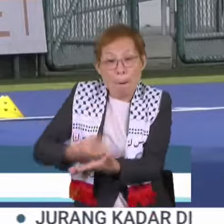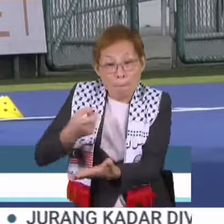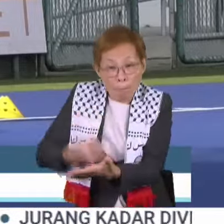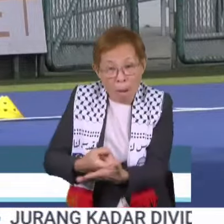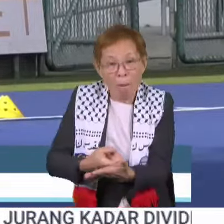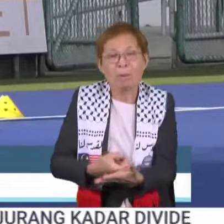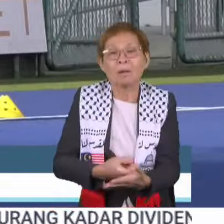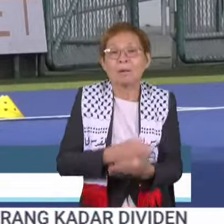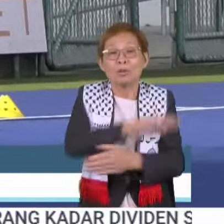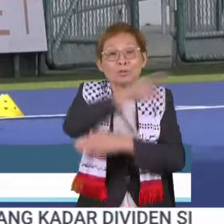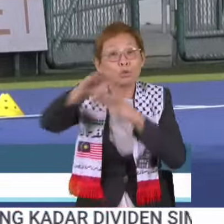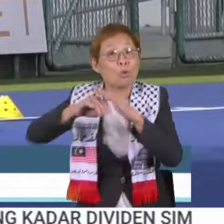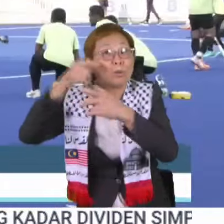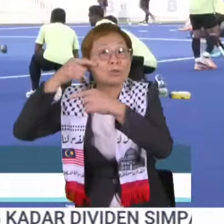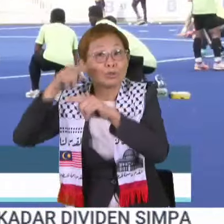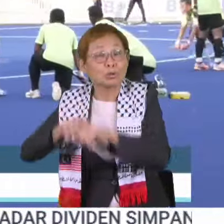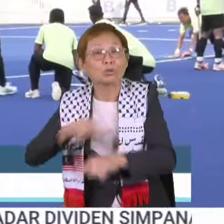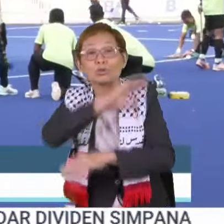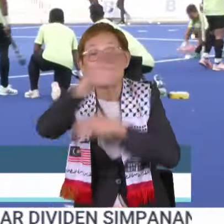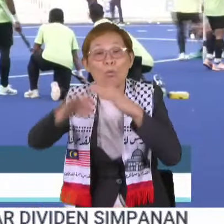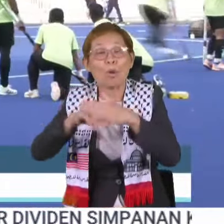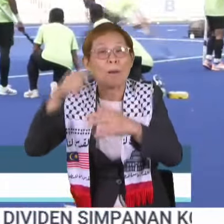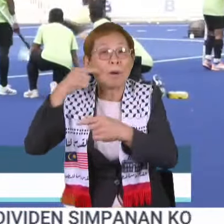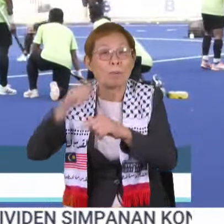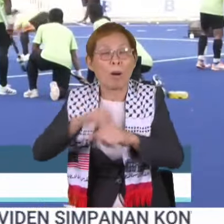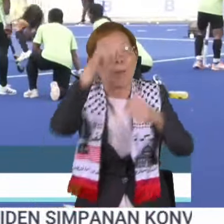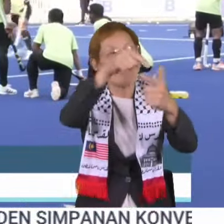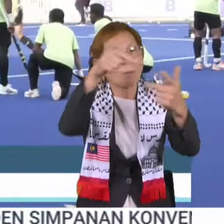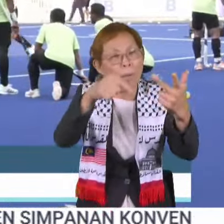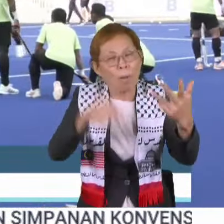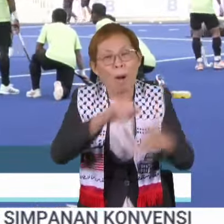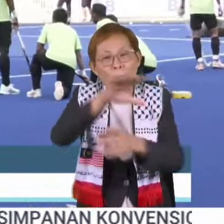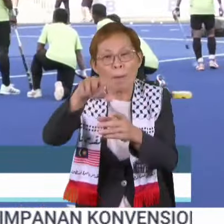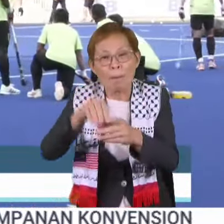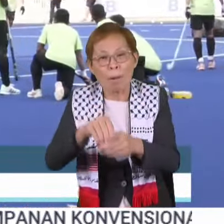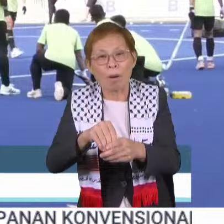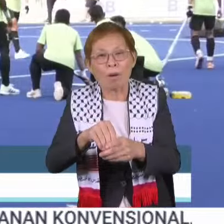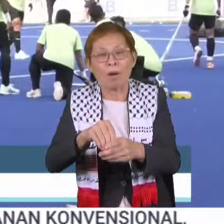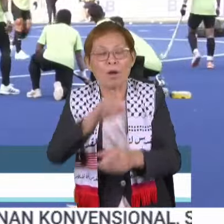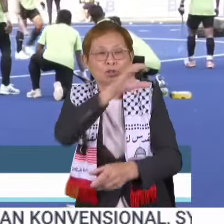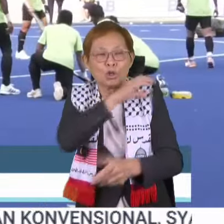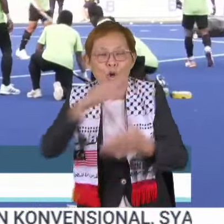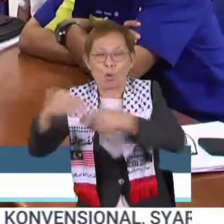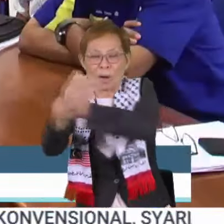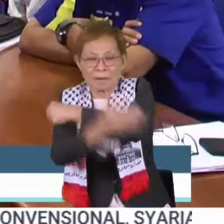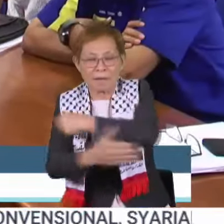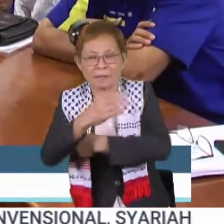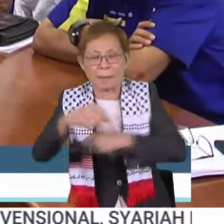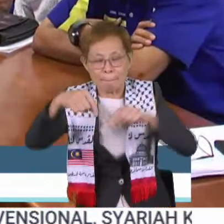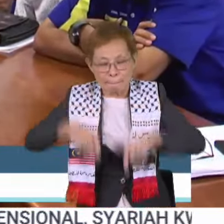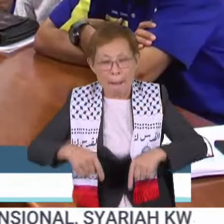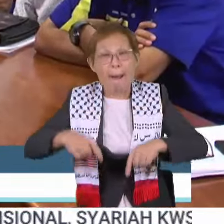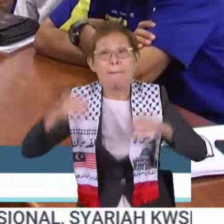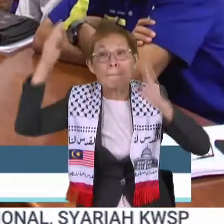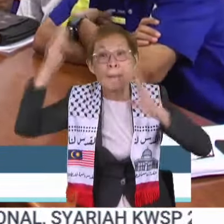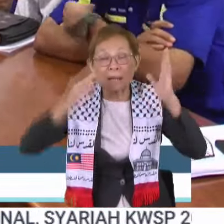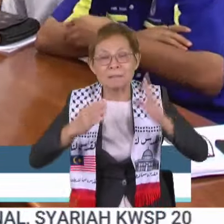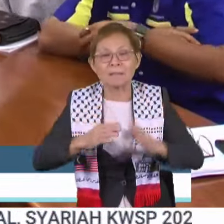adalah seb suara selepas meneliti beberapa perkara melibatkan jurulatih asing dan tempatan selain keperluan